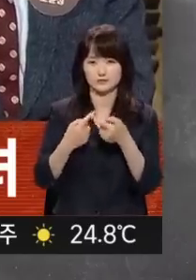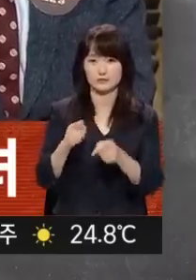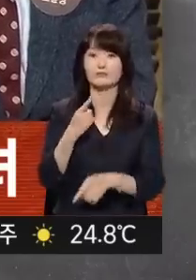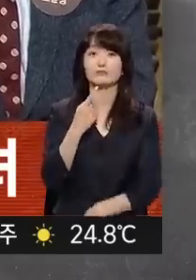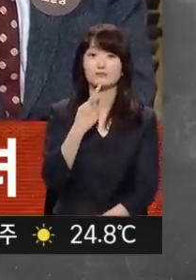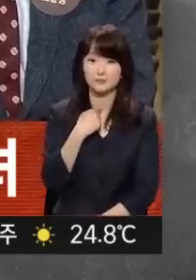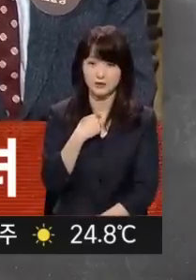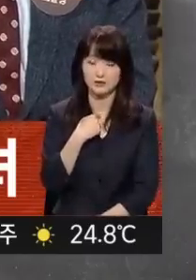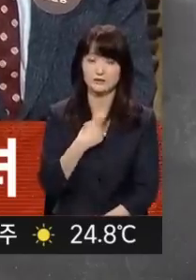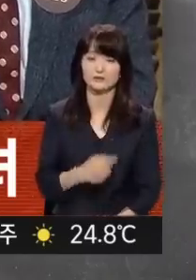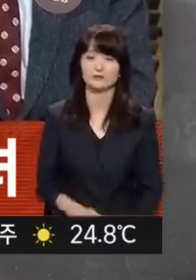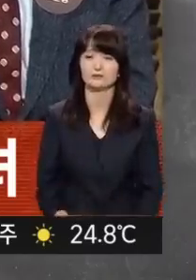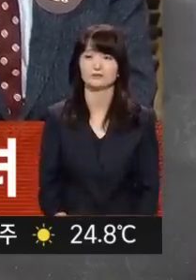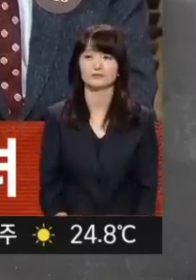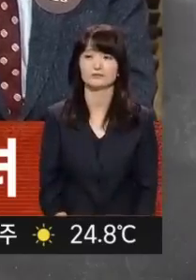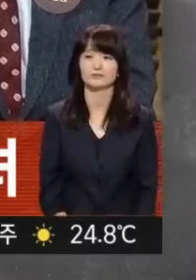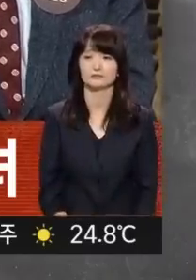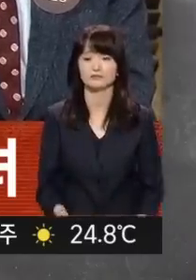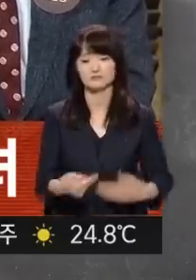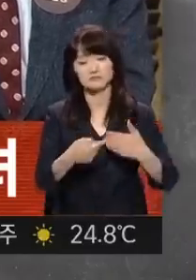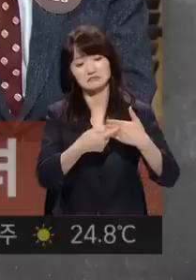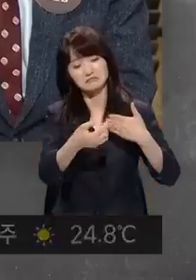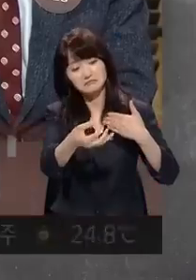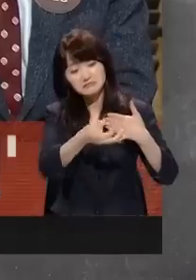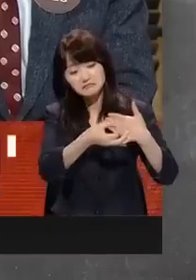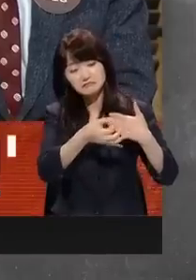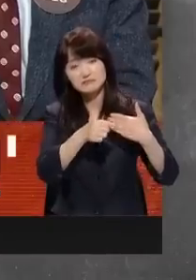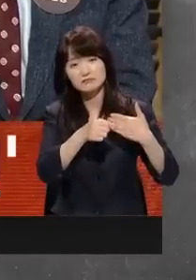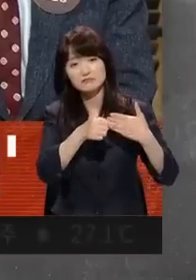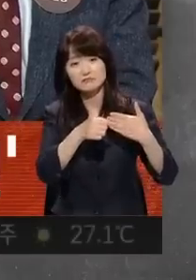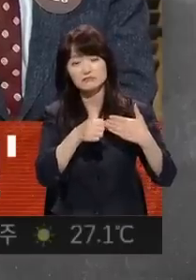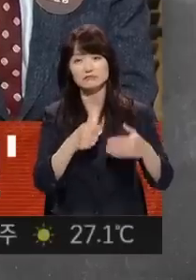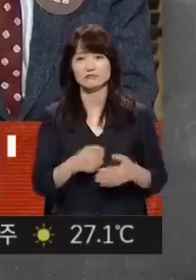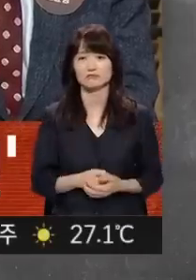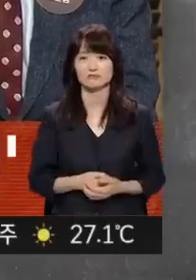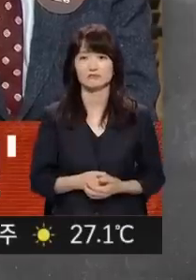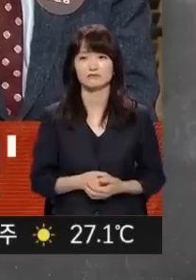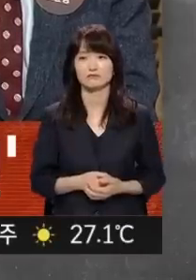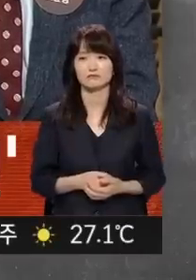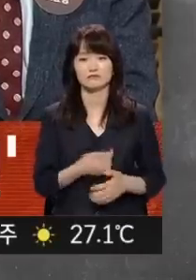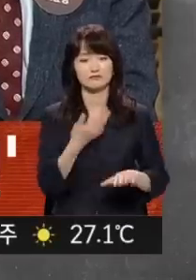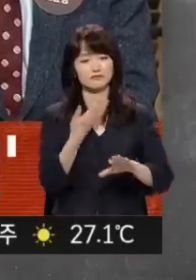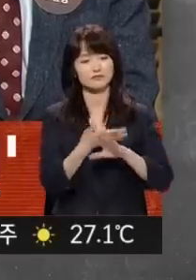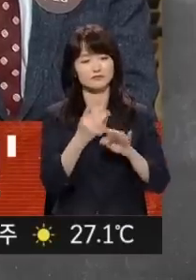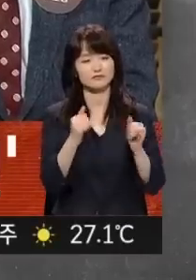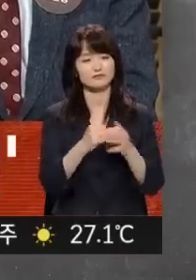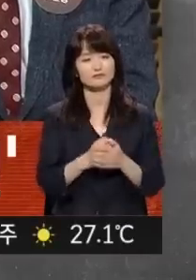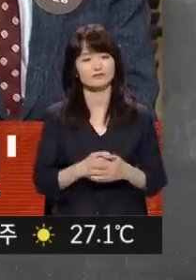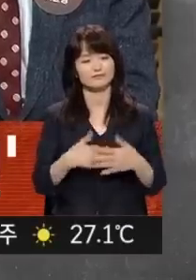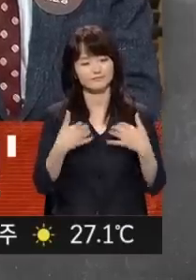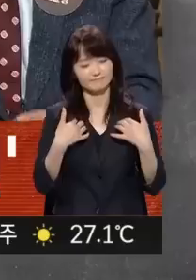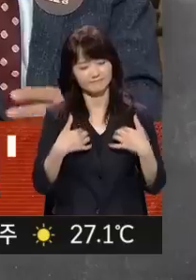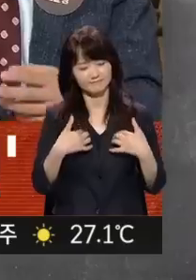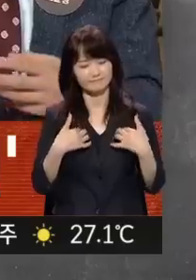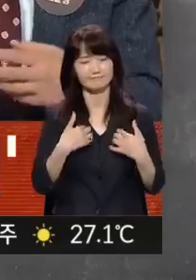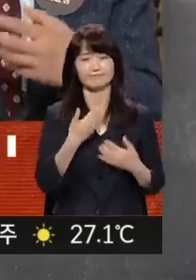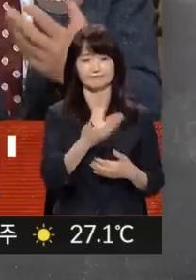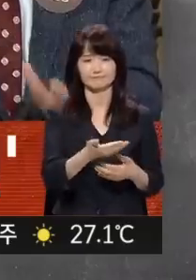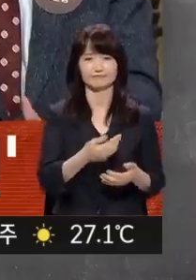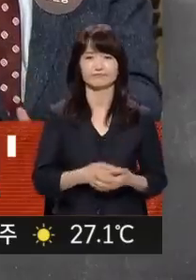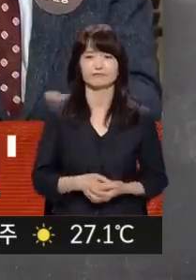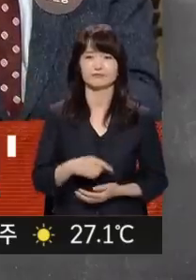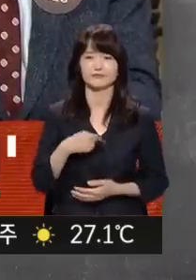있어요 그리고이 겉으로는 상당히 그 뭐 다른 사람들에게 유머도 많고 또 자기를